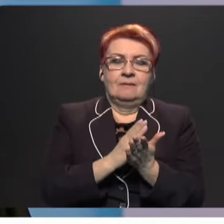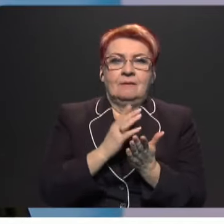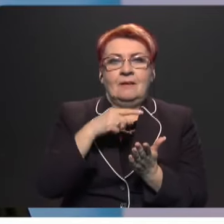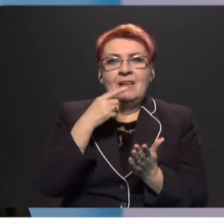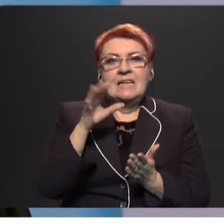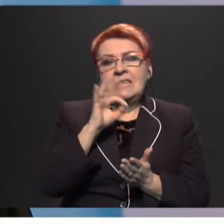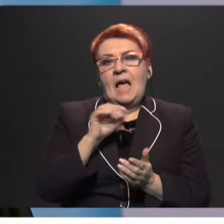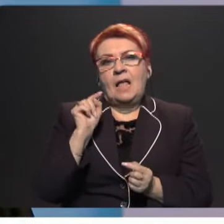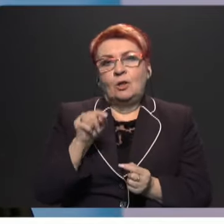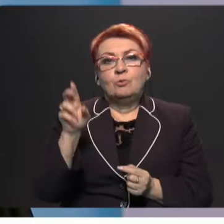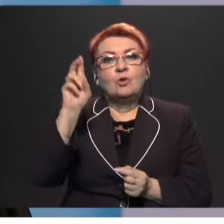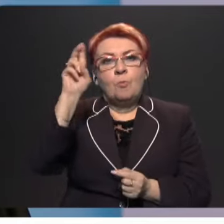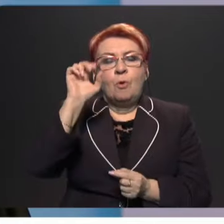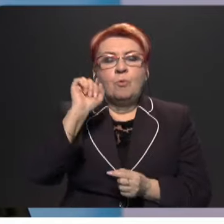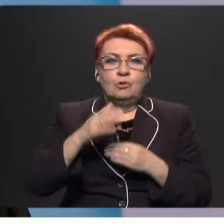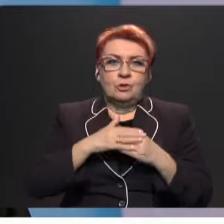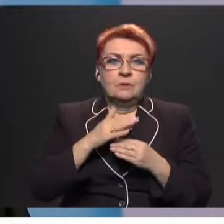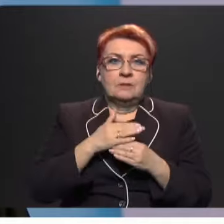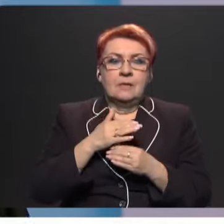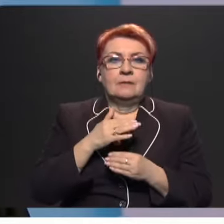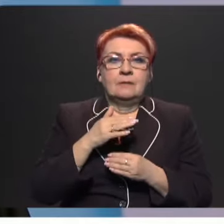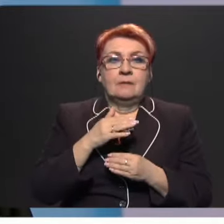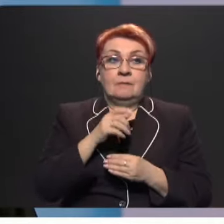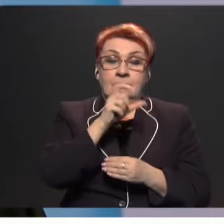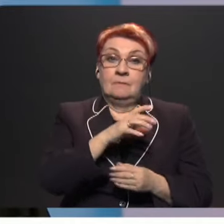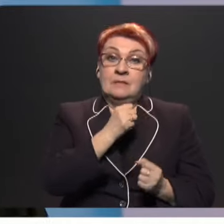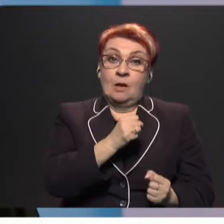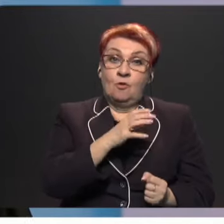говорится о том, что Бог может наказать безумием того, кто